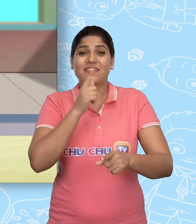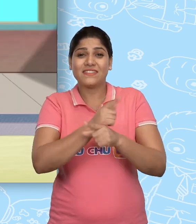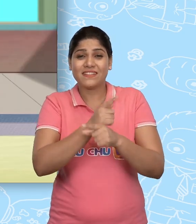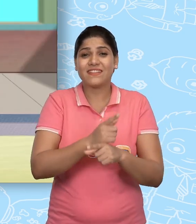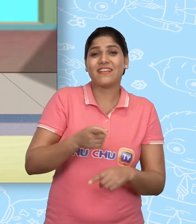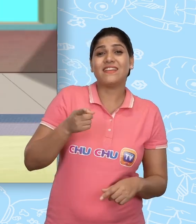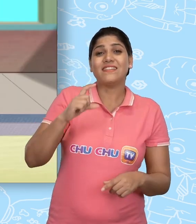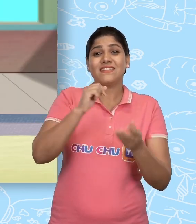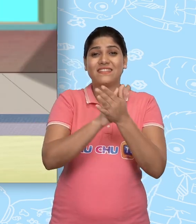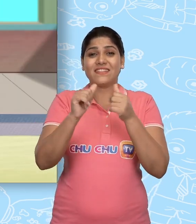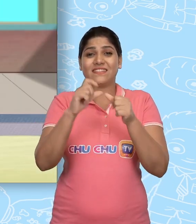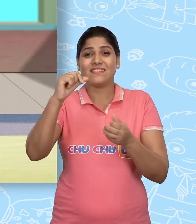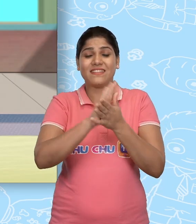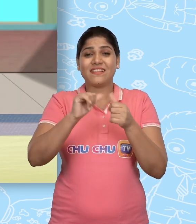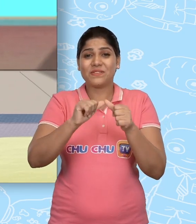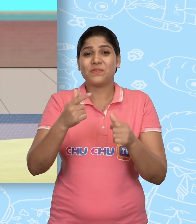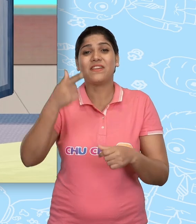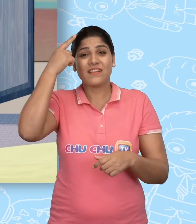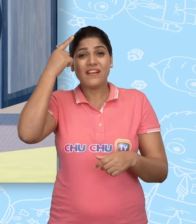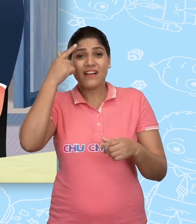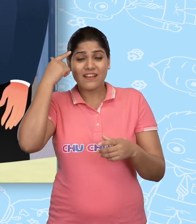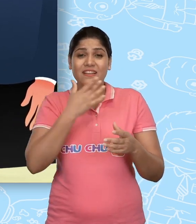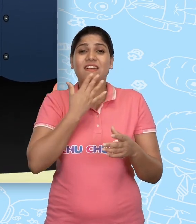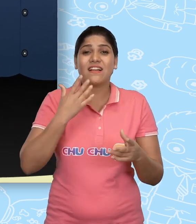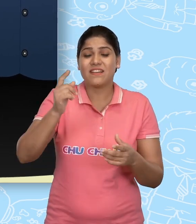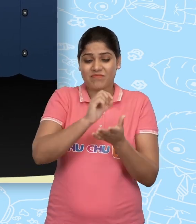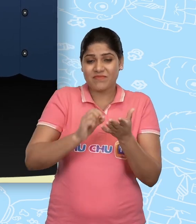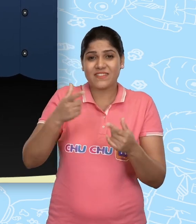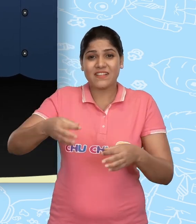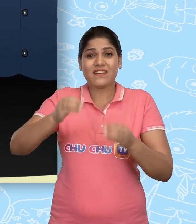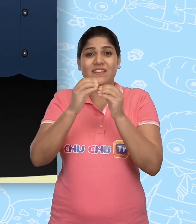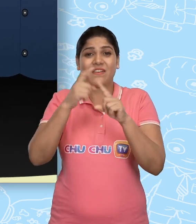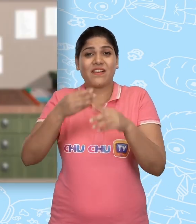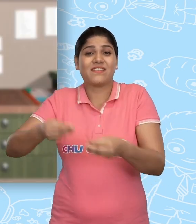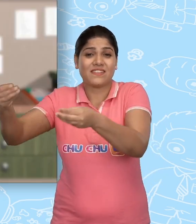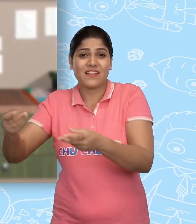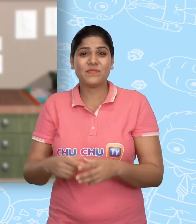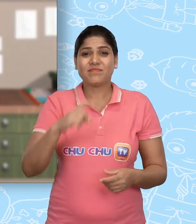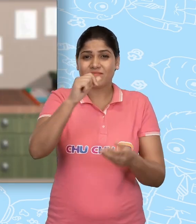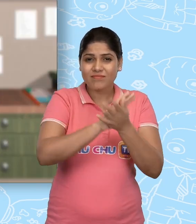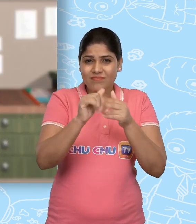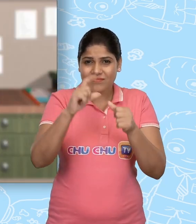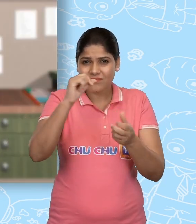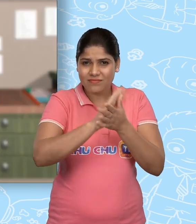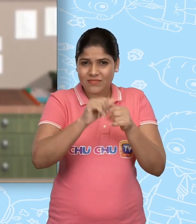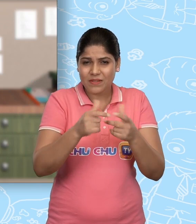और फिर मिस डॉर्थी ने चाचा को एक कलर्ड पेंसिल्स का डब्बा दिया।